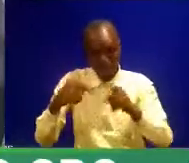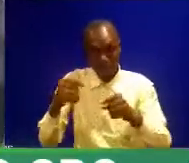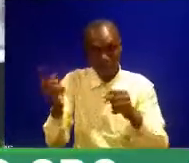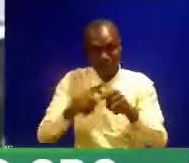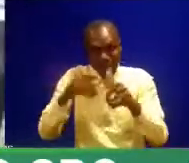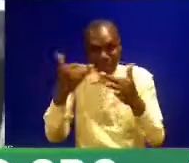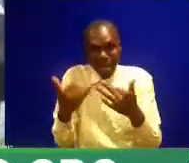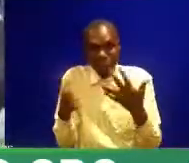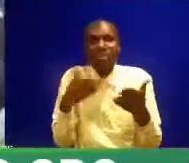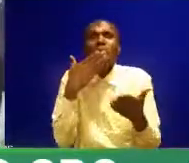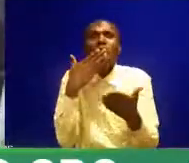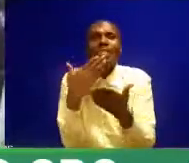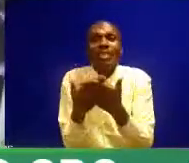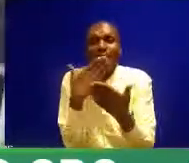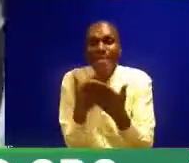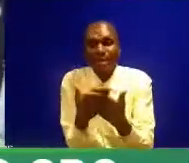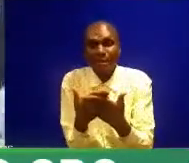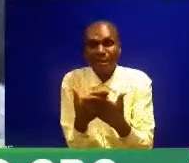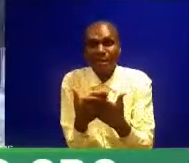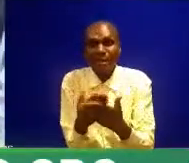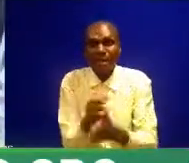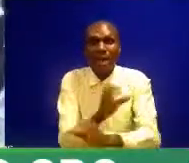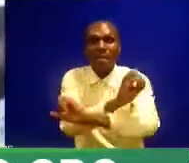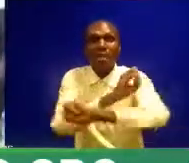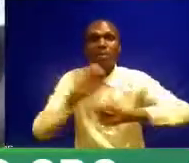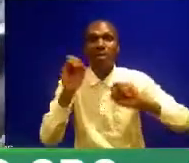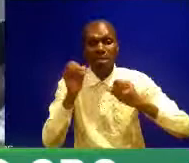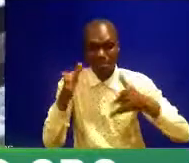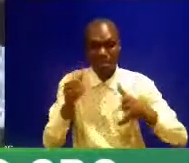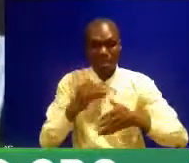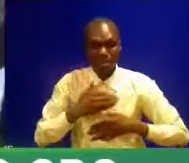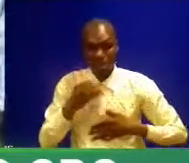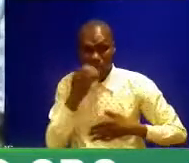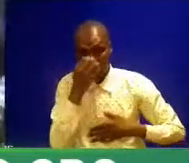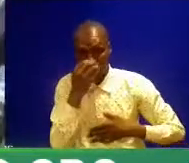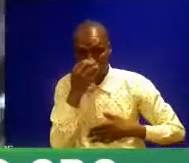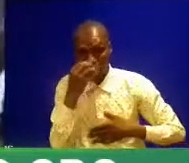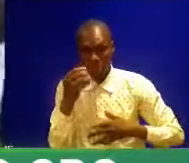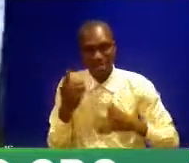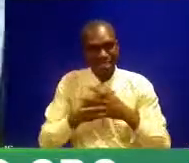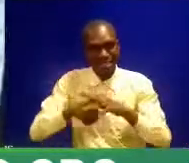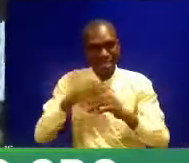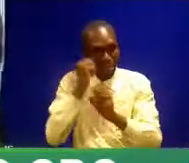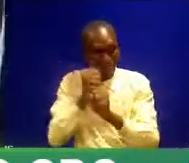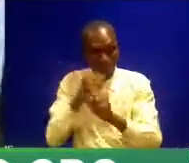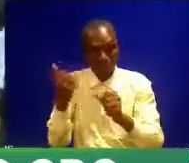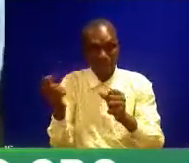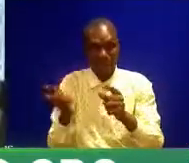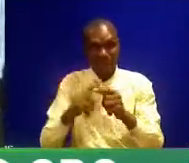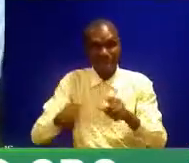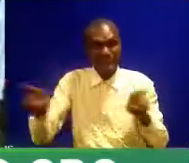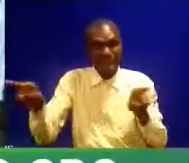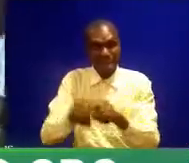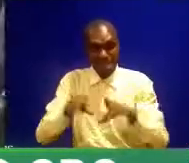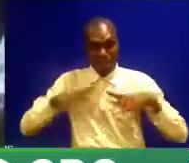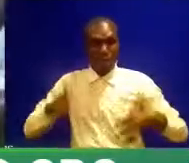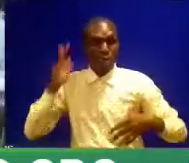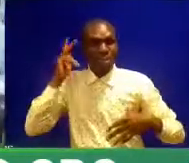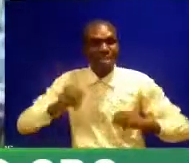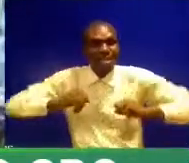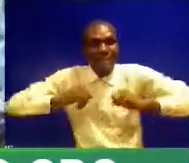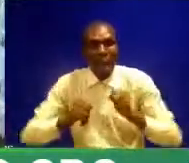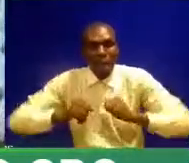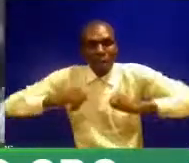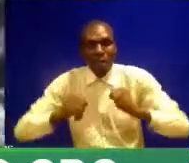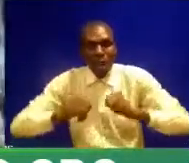Iwobona toko ya nilimpi ya mono president ya ito Samuel Ruto asega asea korete na intu waba usia toko ojete kakabisa